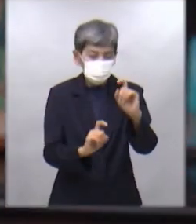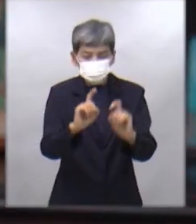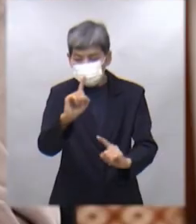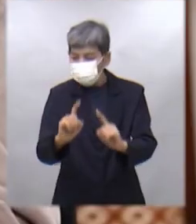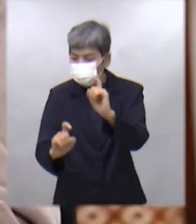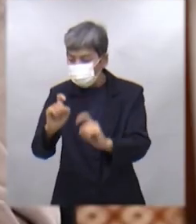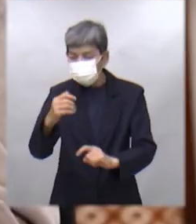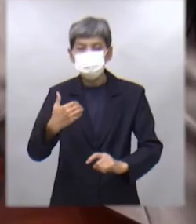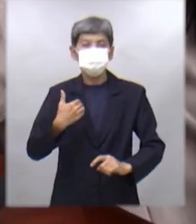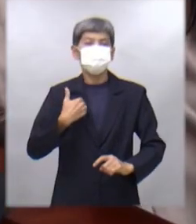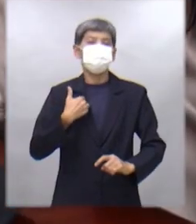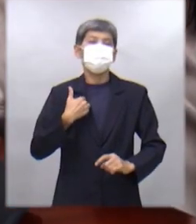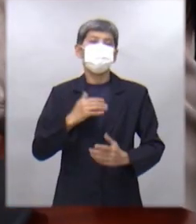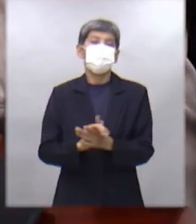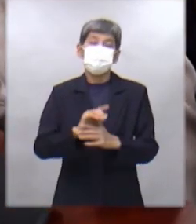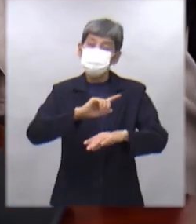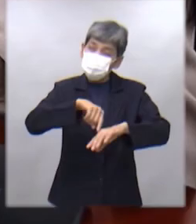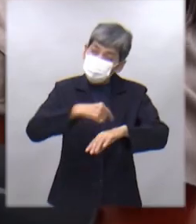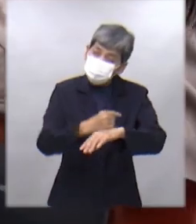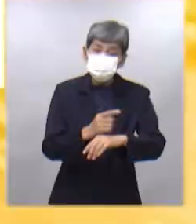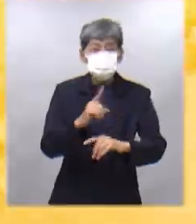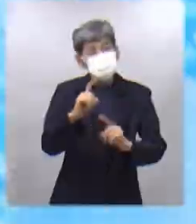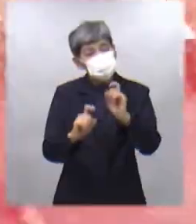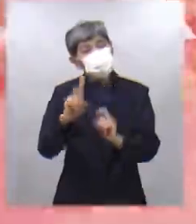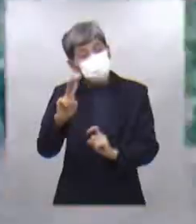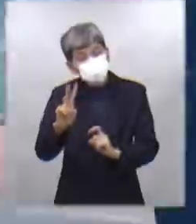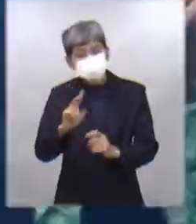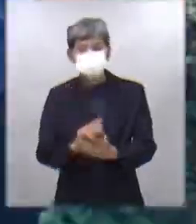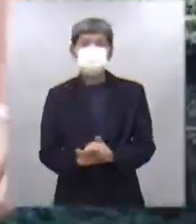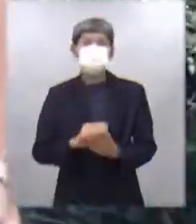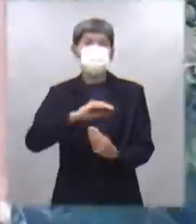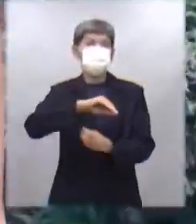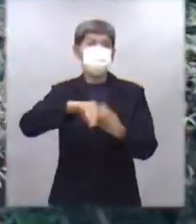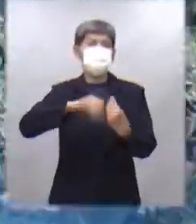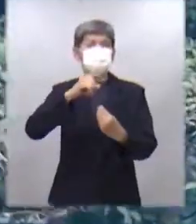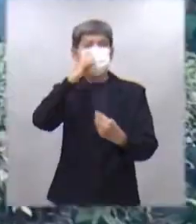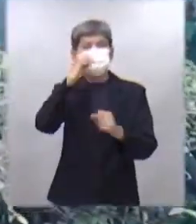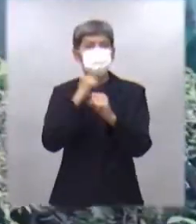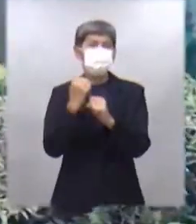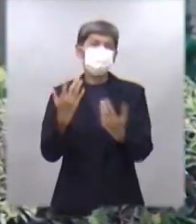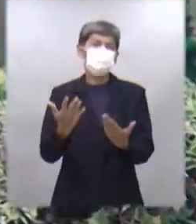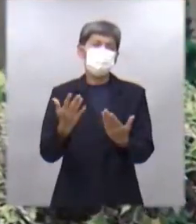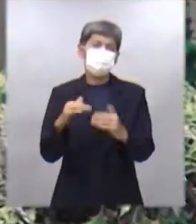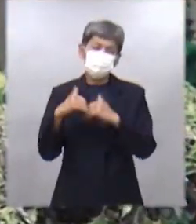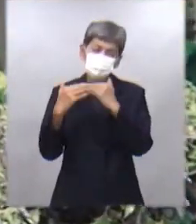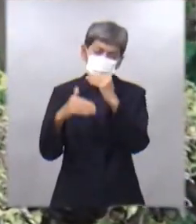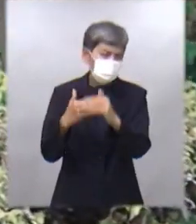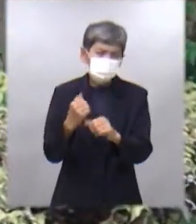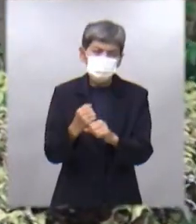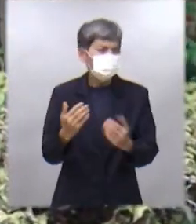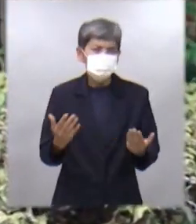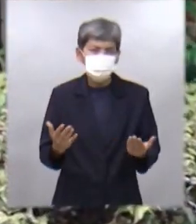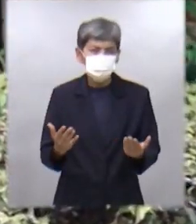10,000 คนนะครับชั่วโมงละ2 คนแล้วเศรษฐกิจไทยจะพัฒนาได้ยังไง